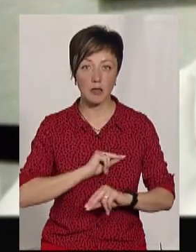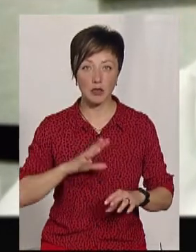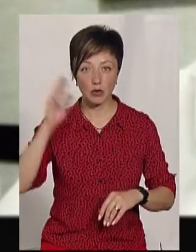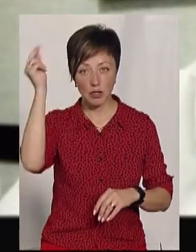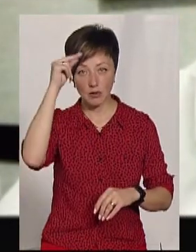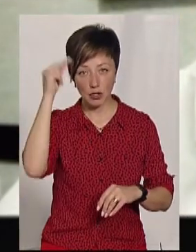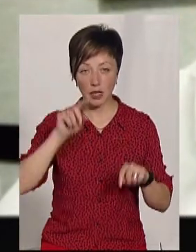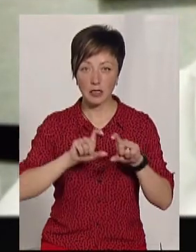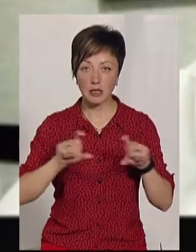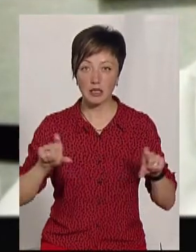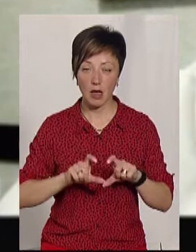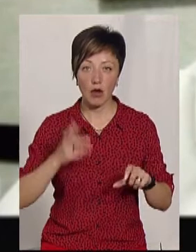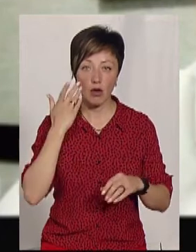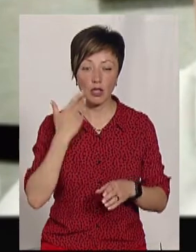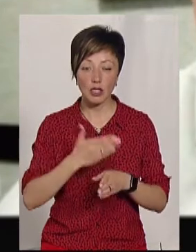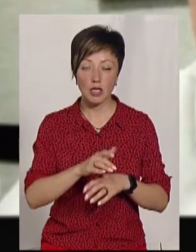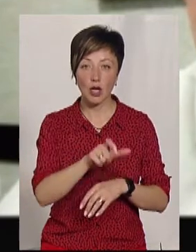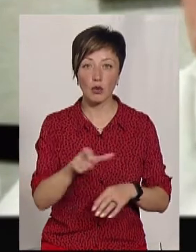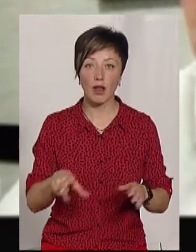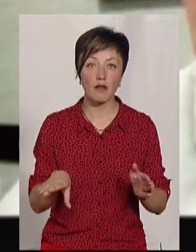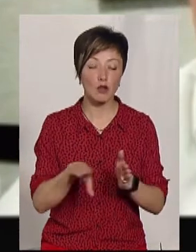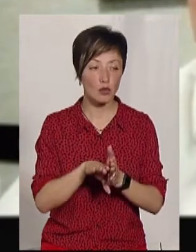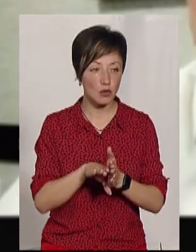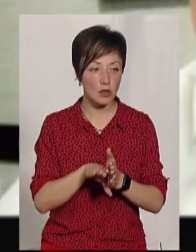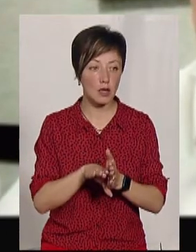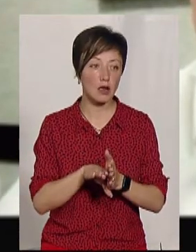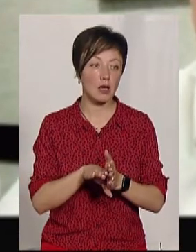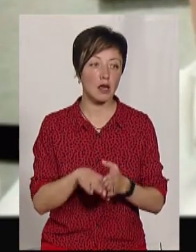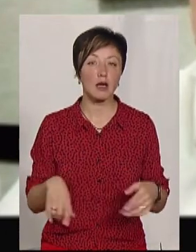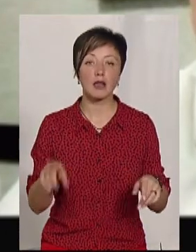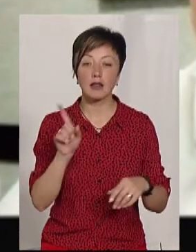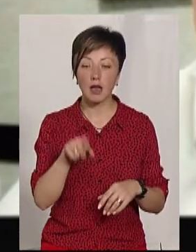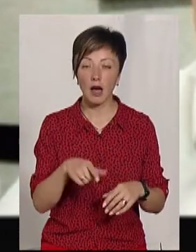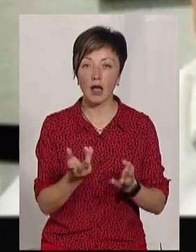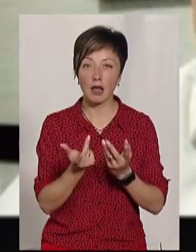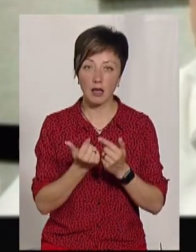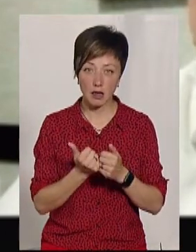працюють навчальні заклади, коли частина людей знаходиться в відпусках, в принципі, та кількість